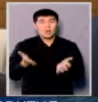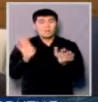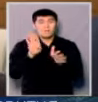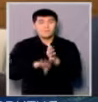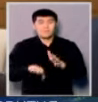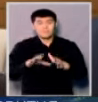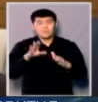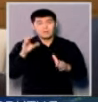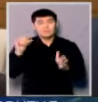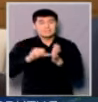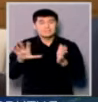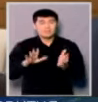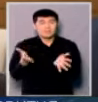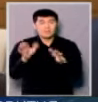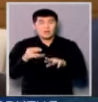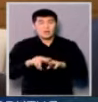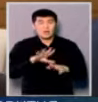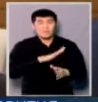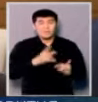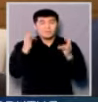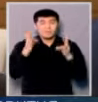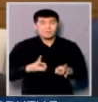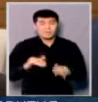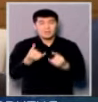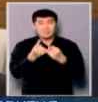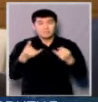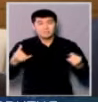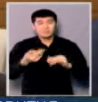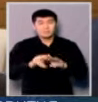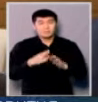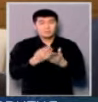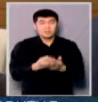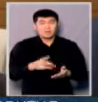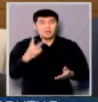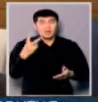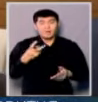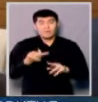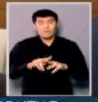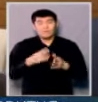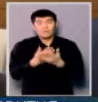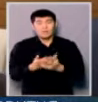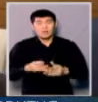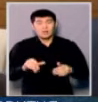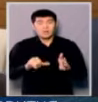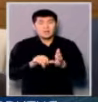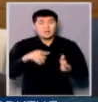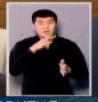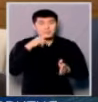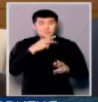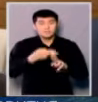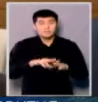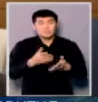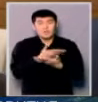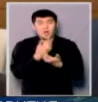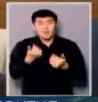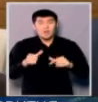без электроэнергии. Данная авария произошла из-за слабой связи западного региона по линии 220 кВ с энергосистемой Российской Федерации и